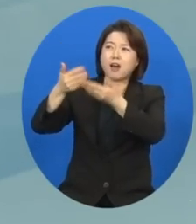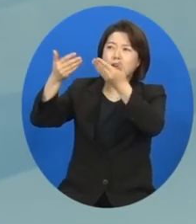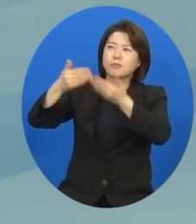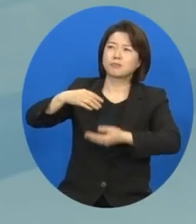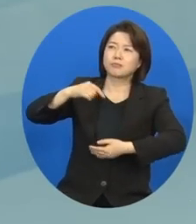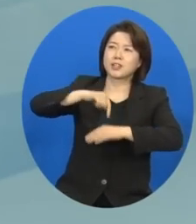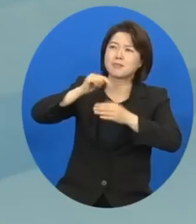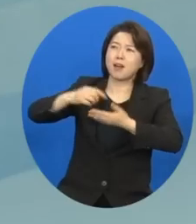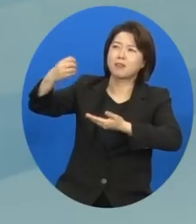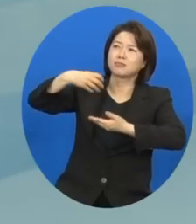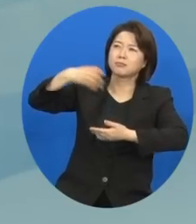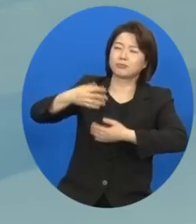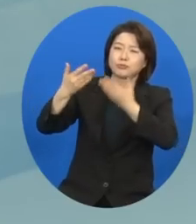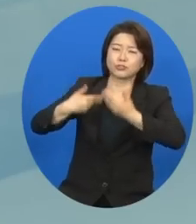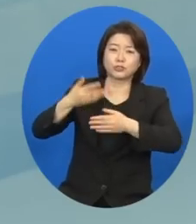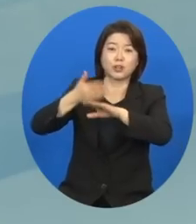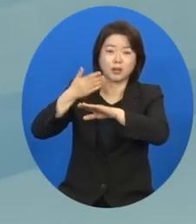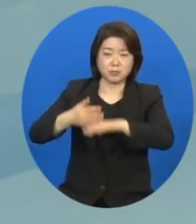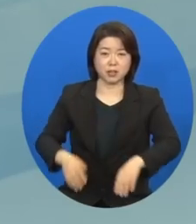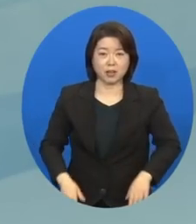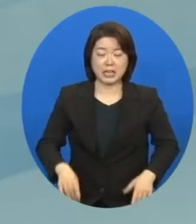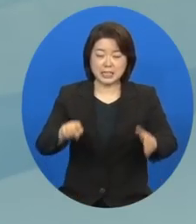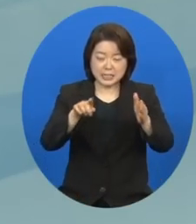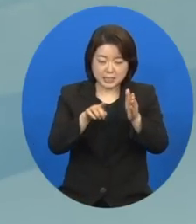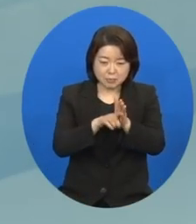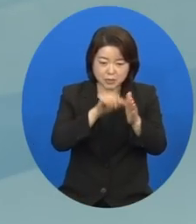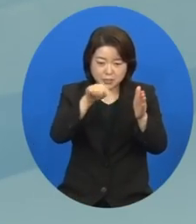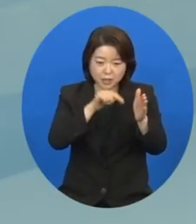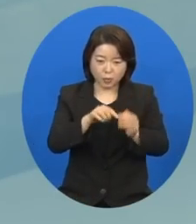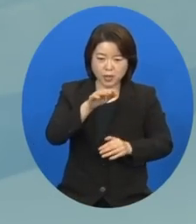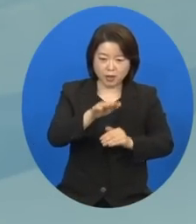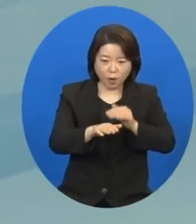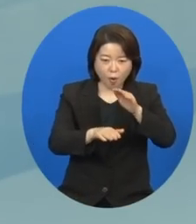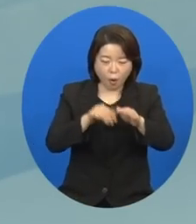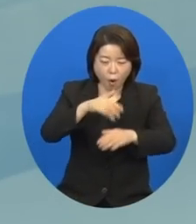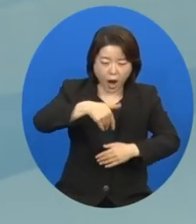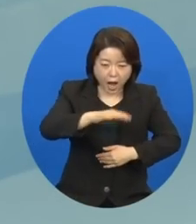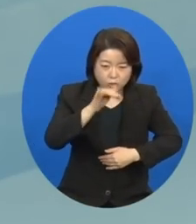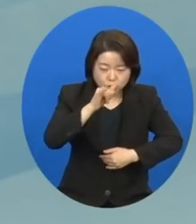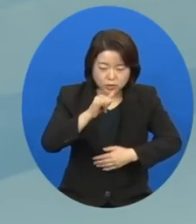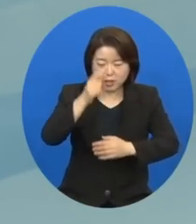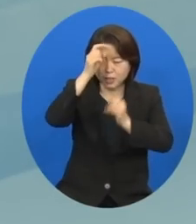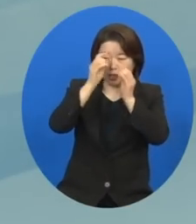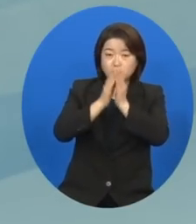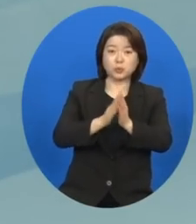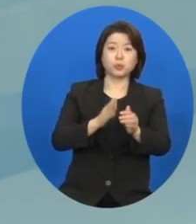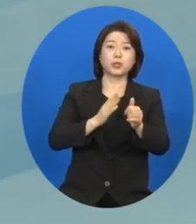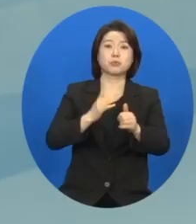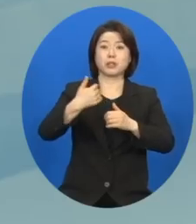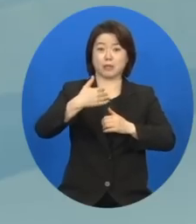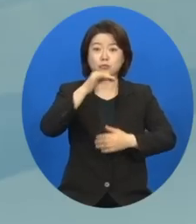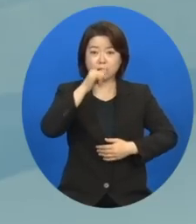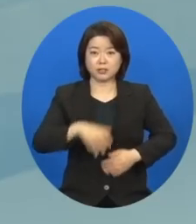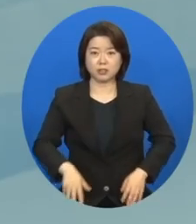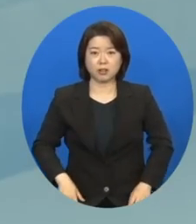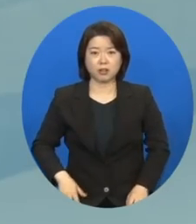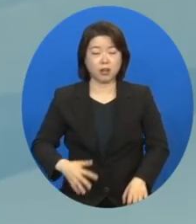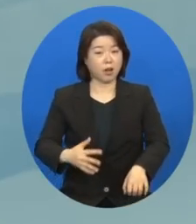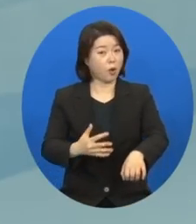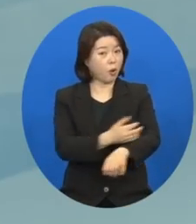감사합니다. 그러면서 이 믿음 가운데 걸어갈 수 있도록 기도해 주십시오. 이렇게 한 거예요. 여러분, 대단한 거